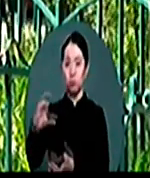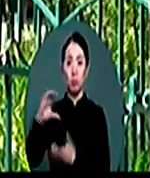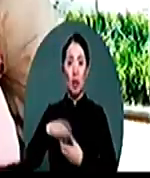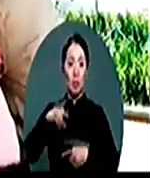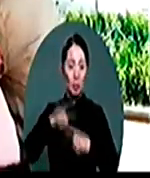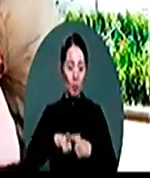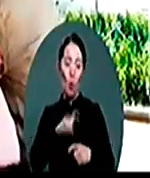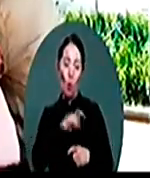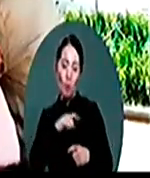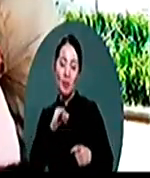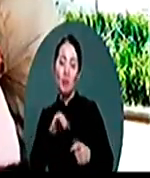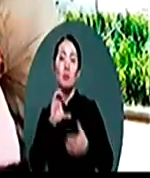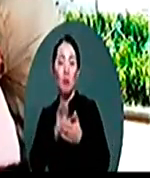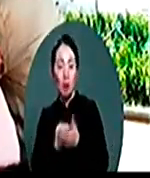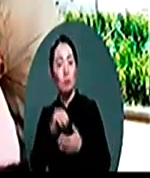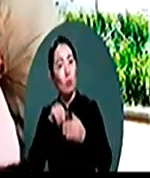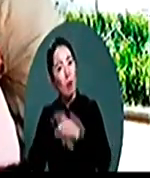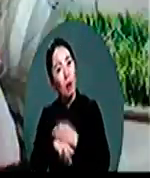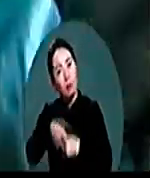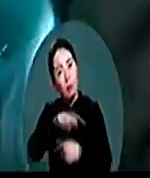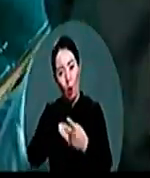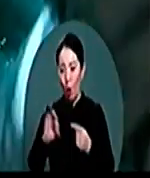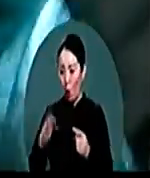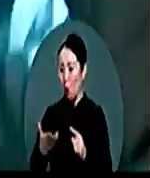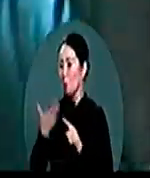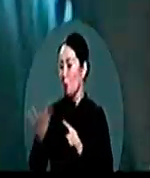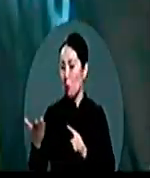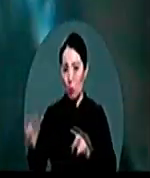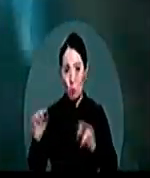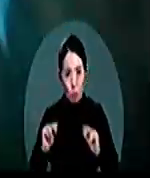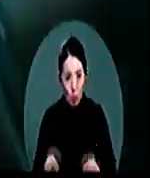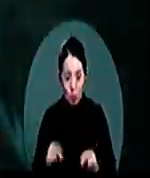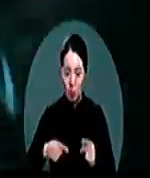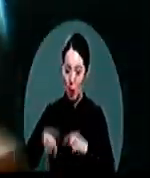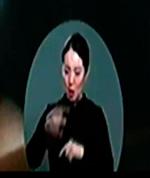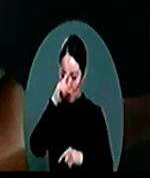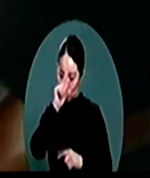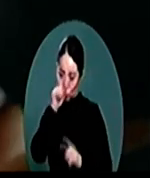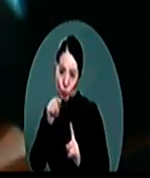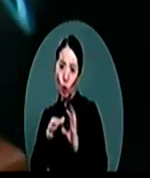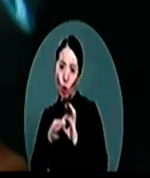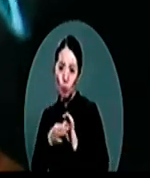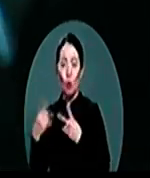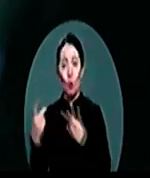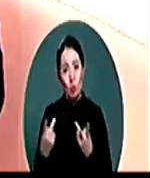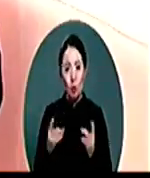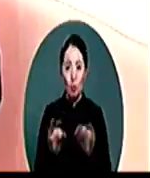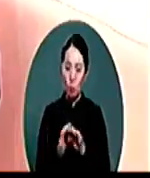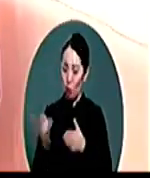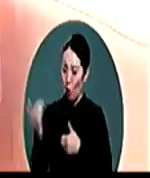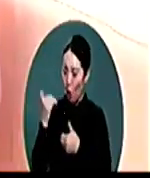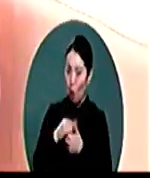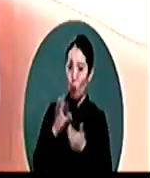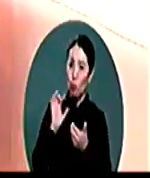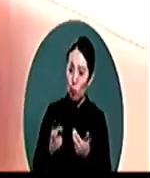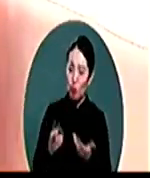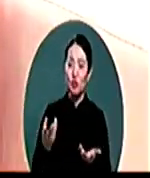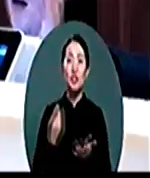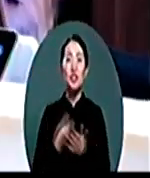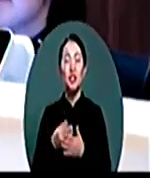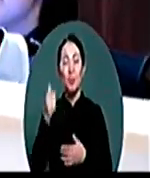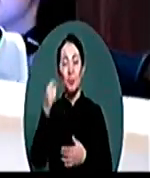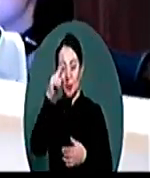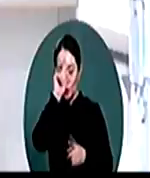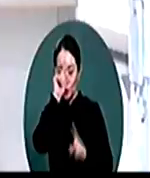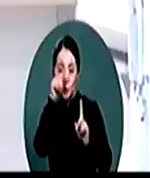тэр мөнгө аваад тэрийгээ дахиад хувийн тэтгэврийн санд хадгалуулаад тэгээд тэрийгээ өглүүлж болдог. Тэрийгээ эрүүл мэндийн ямар нэгэн үйлчлэгэнд хамрагдах болсон